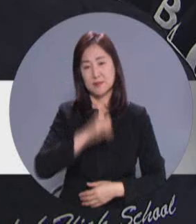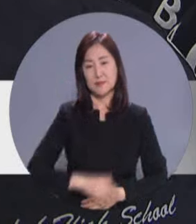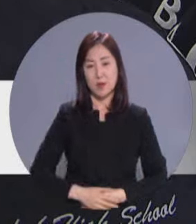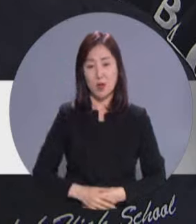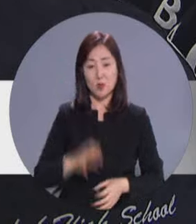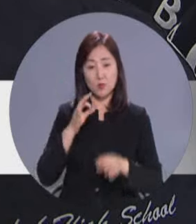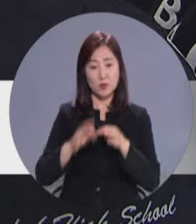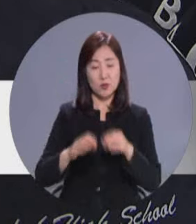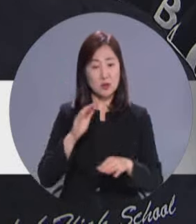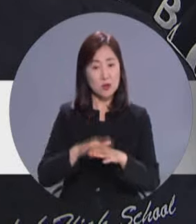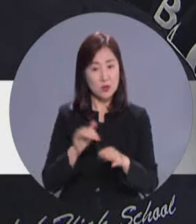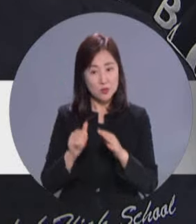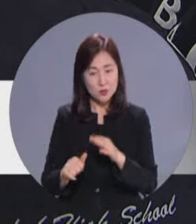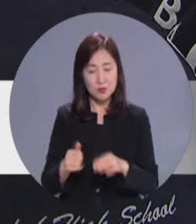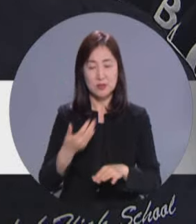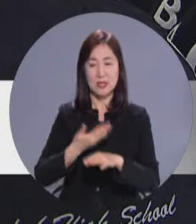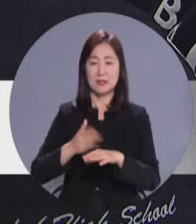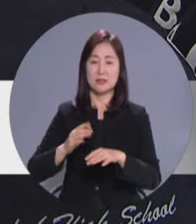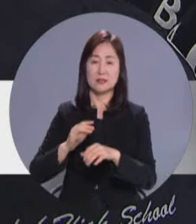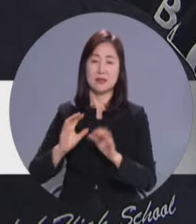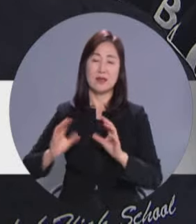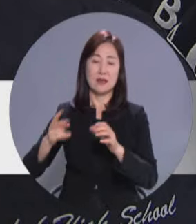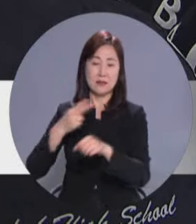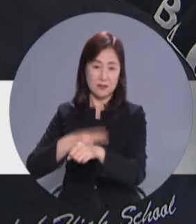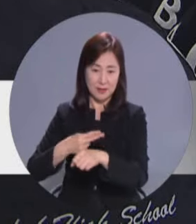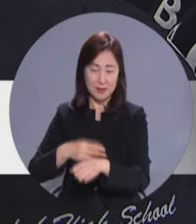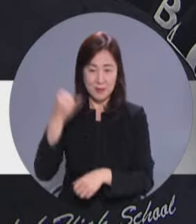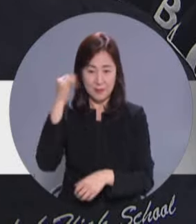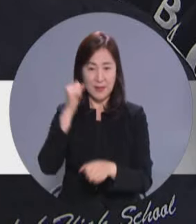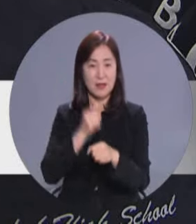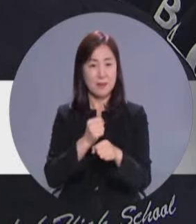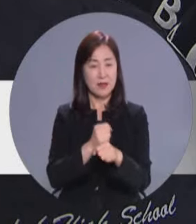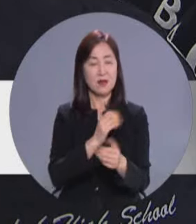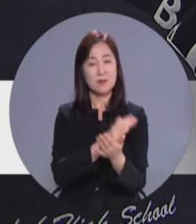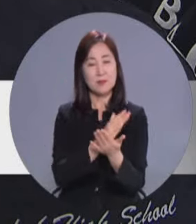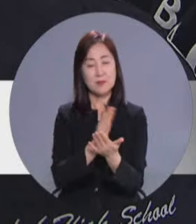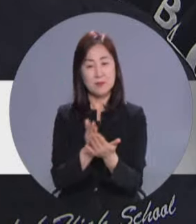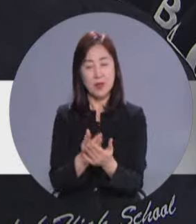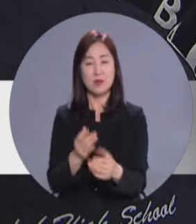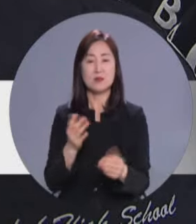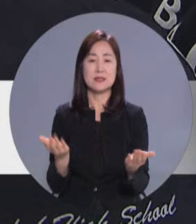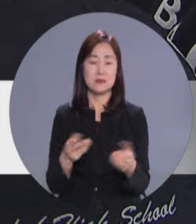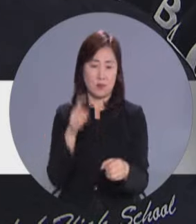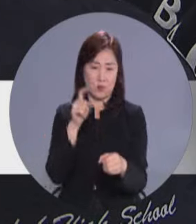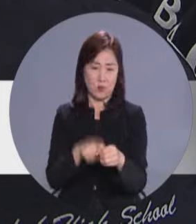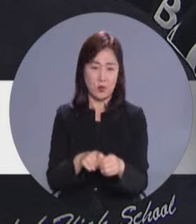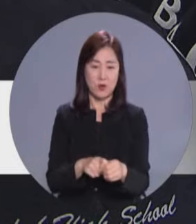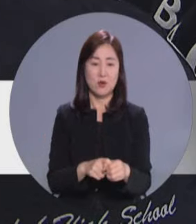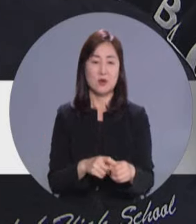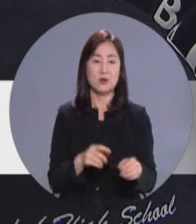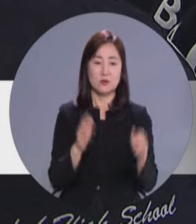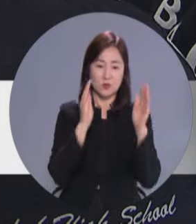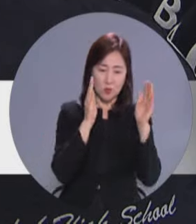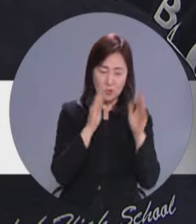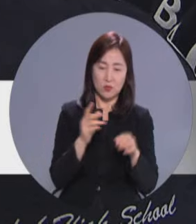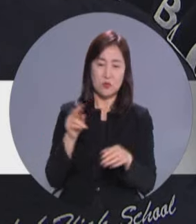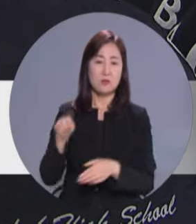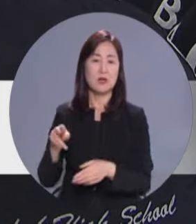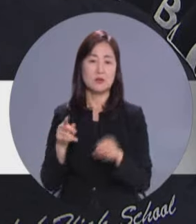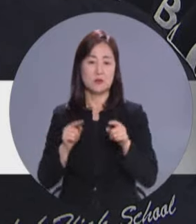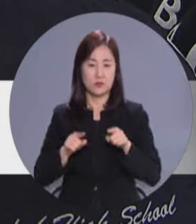선수 외에도 해외 사범과 콘텐츠 제작자 등 다양한 직업을 목표로 수업과 바둑을 함께 배우고